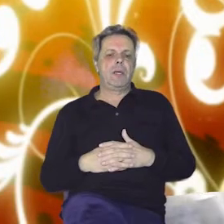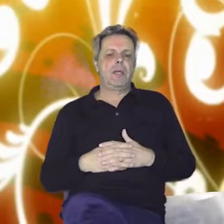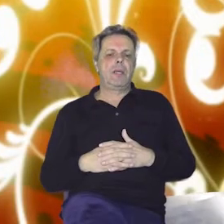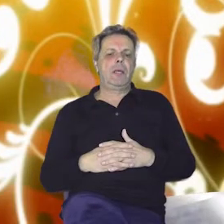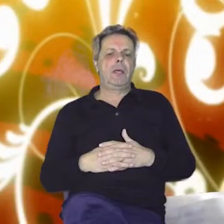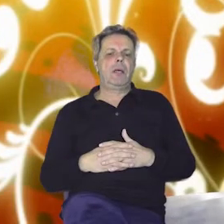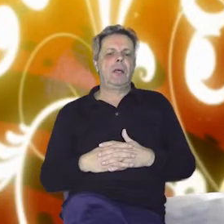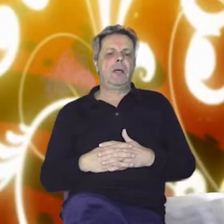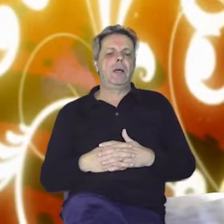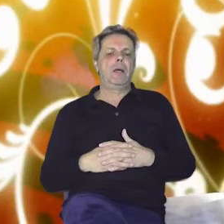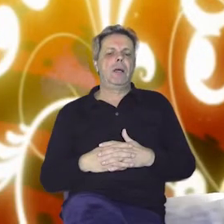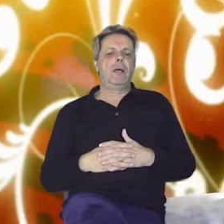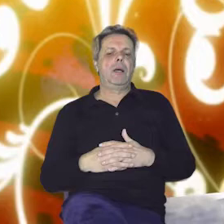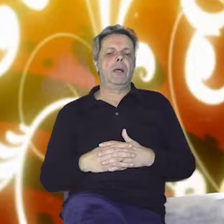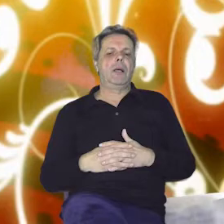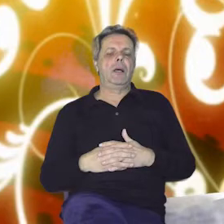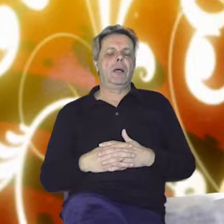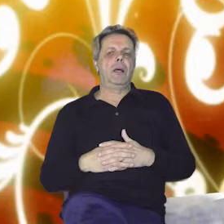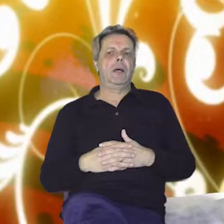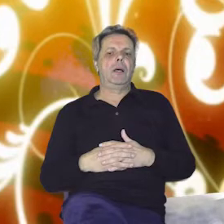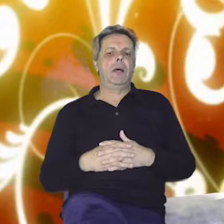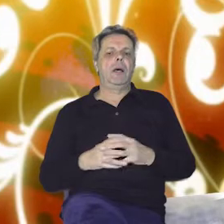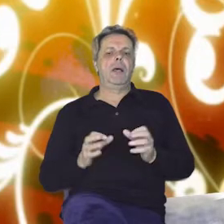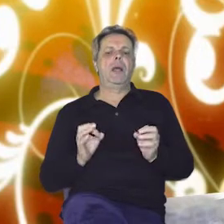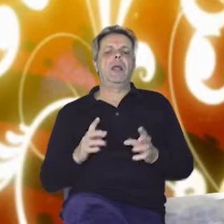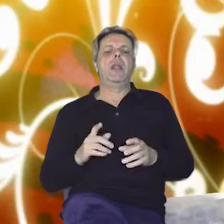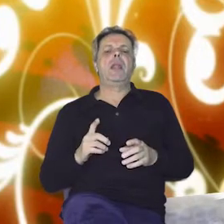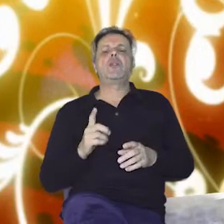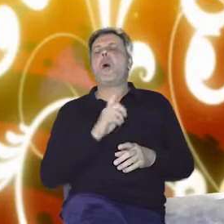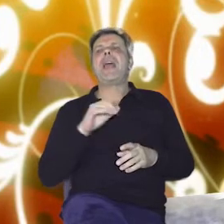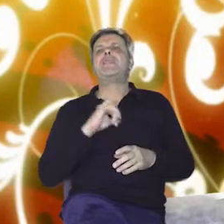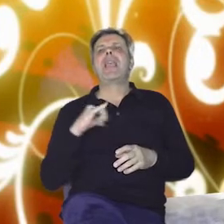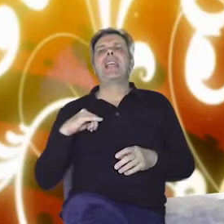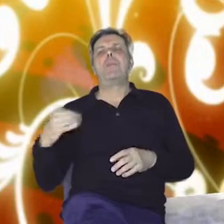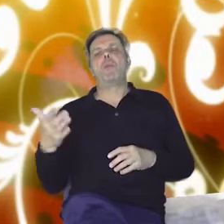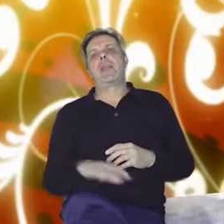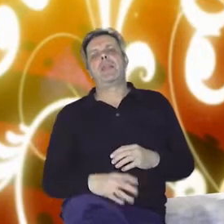niko, vi ste i unutra rekli, niko ne smije sam umrijeti.